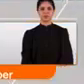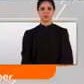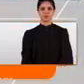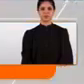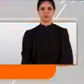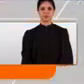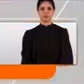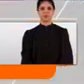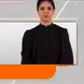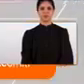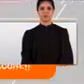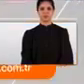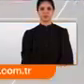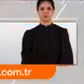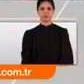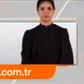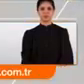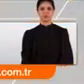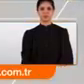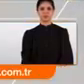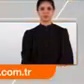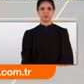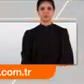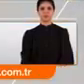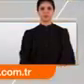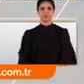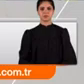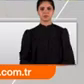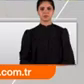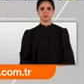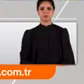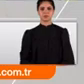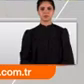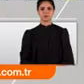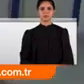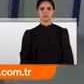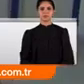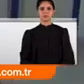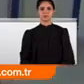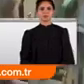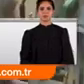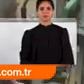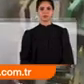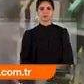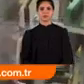Buradan bütün dünyaya seslenerek diyorum ki bizi izlemeye devam edin.